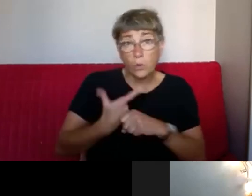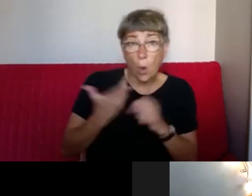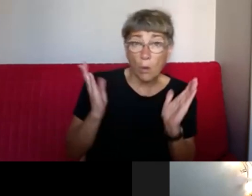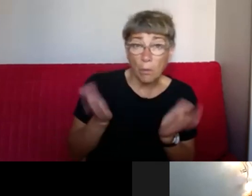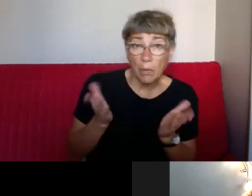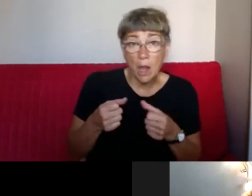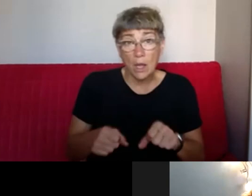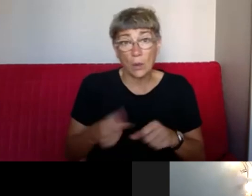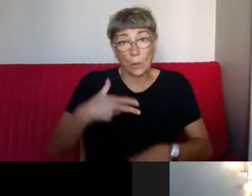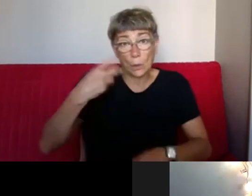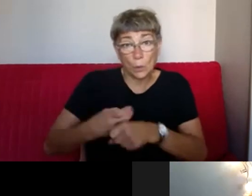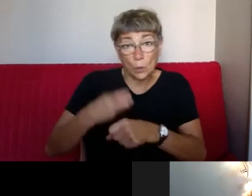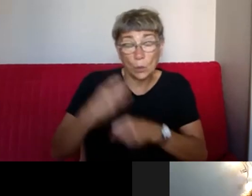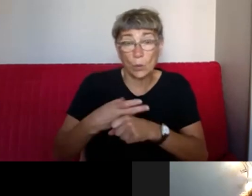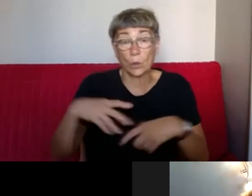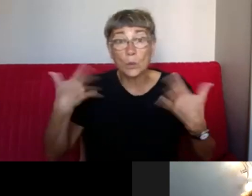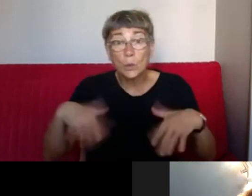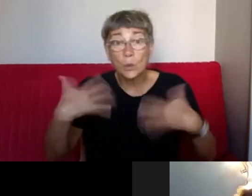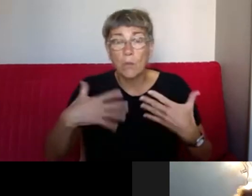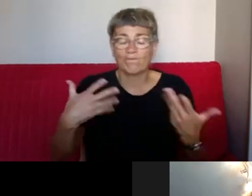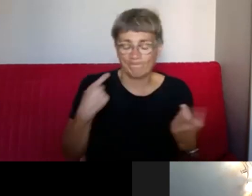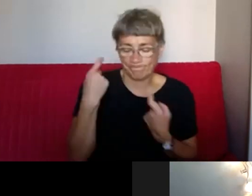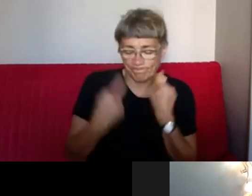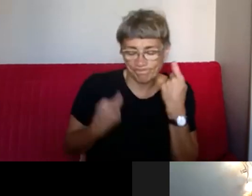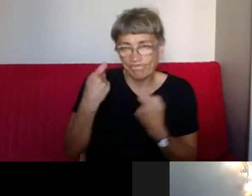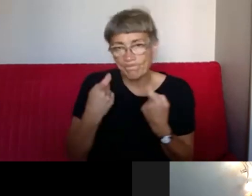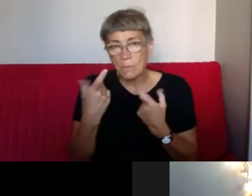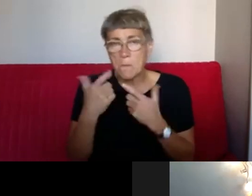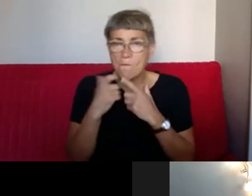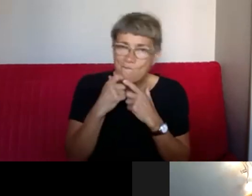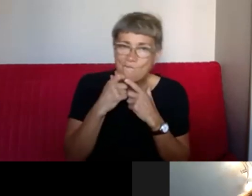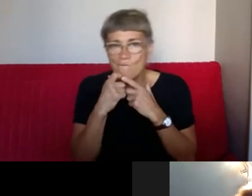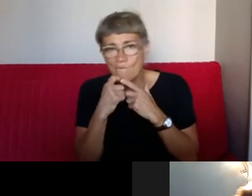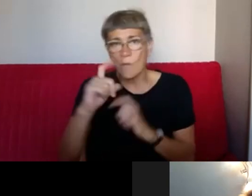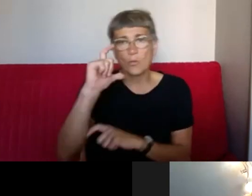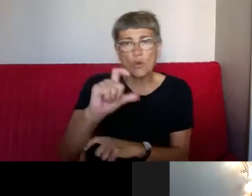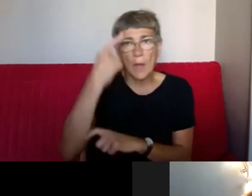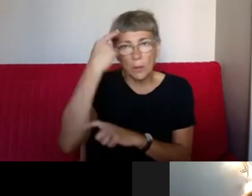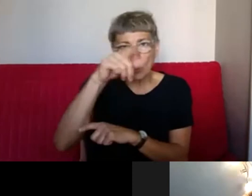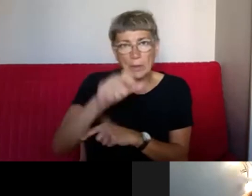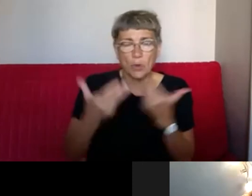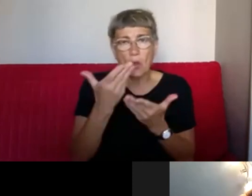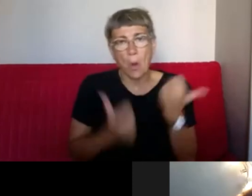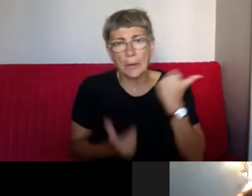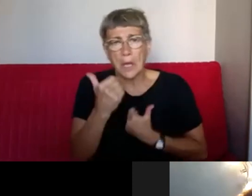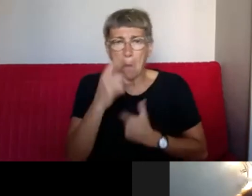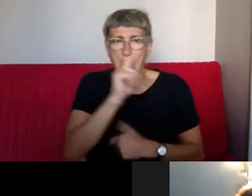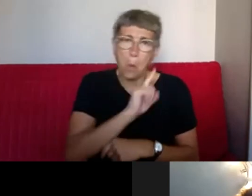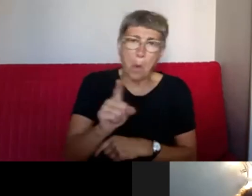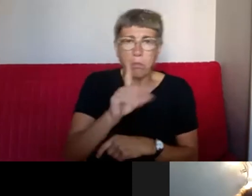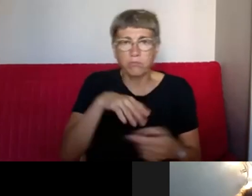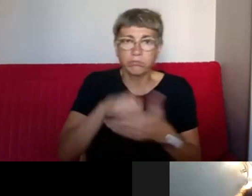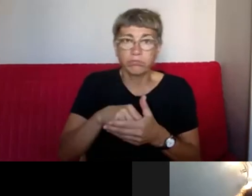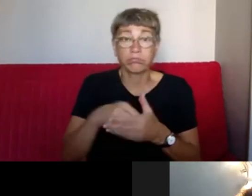eu l'occasion de dire, essaye de voir, il y a 7 semaines, c'est pour les personnes handicapées, ça peut être bien, etc. Et oui, je vous confirme que c'est très